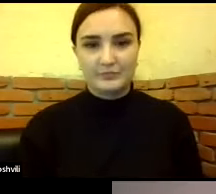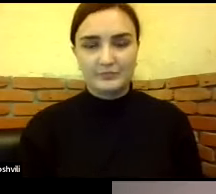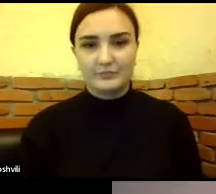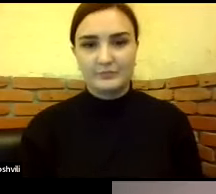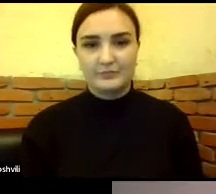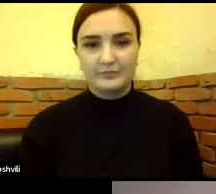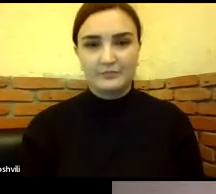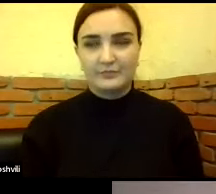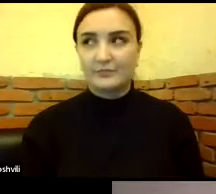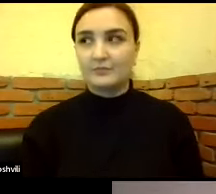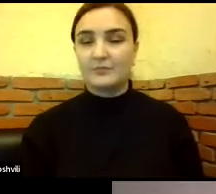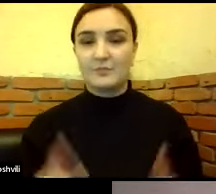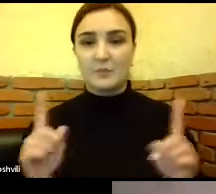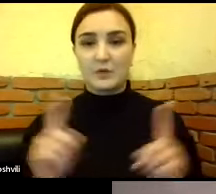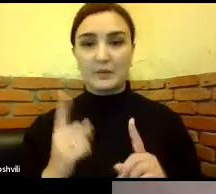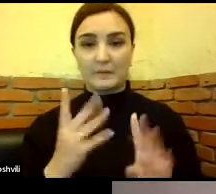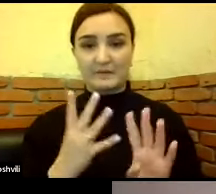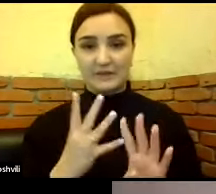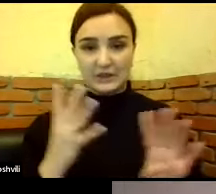კარგი, მოკლედ, პირველ რიგში